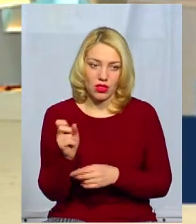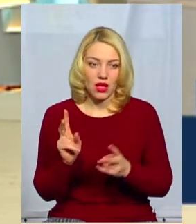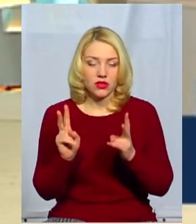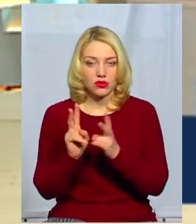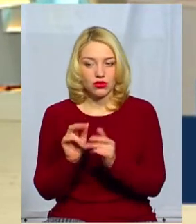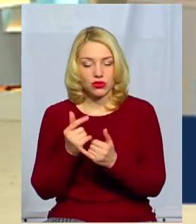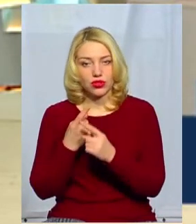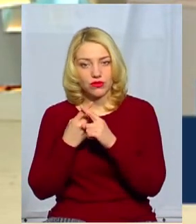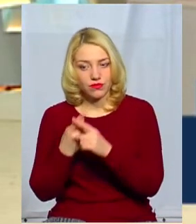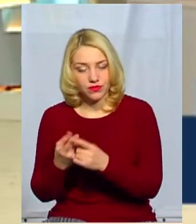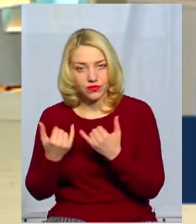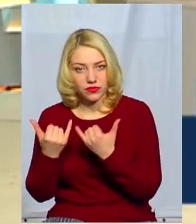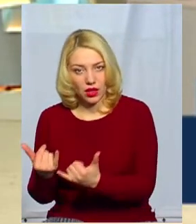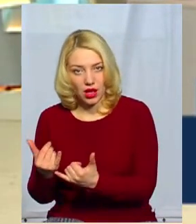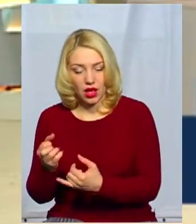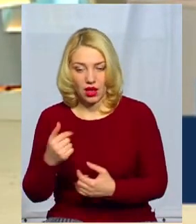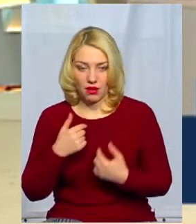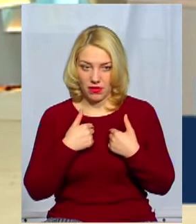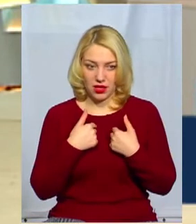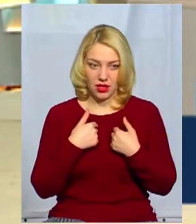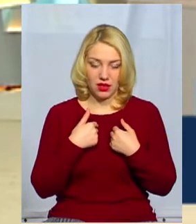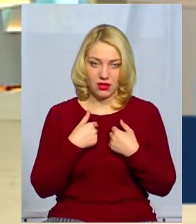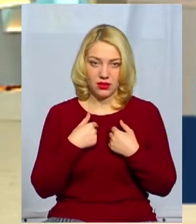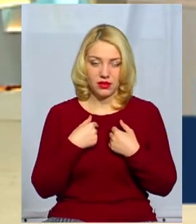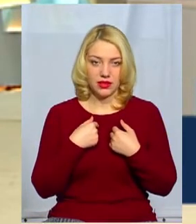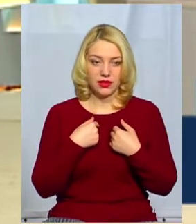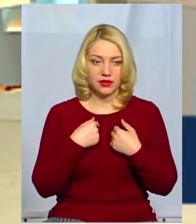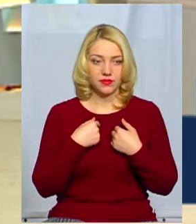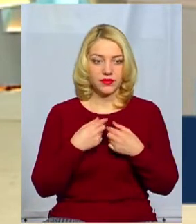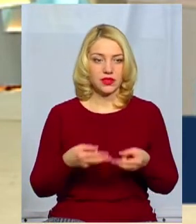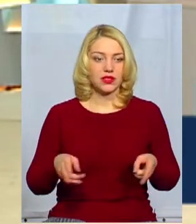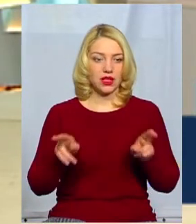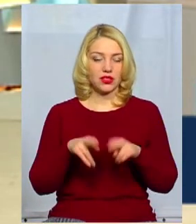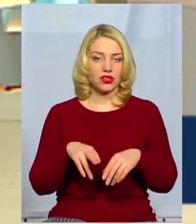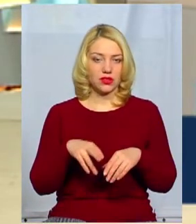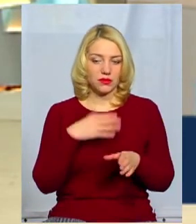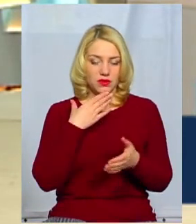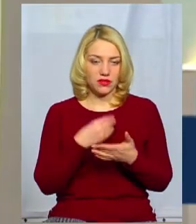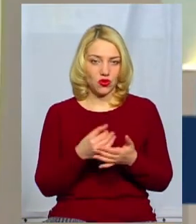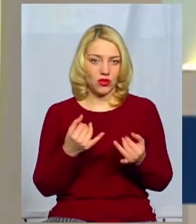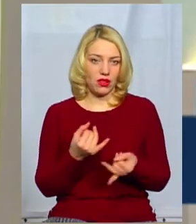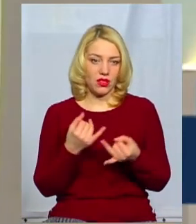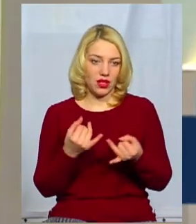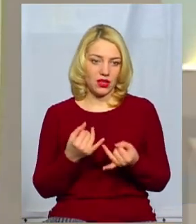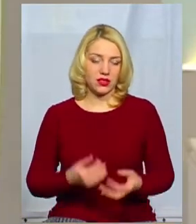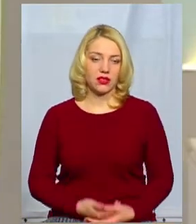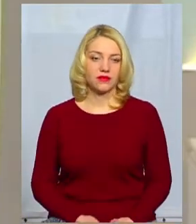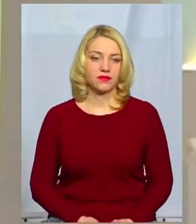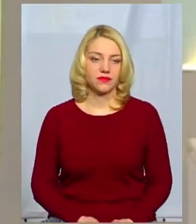йому пішли, а мене ніби як залишився при своїх інтересах. Дякую за